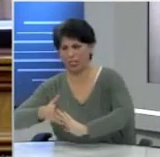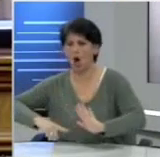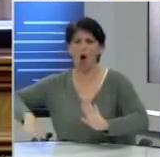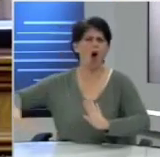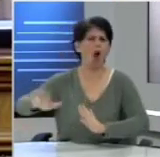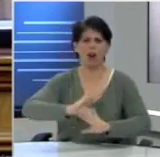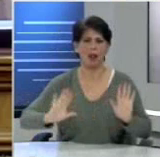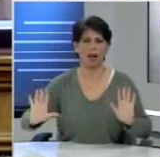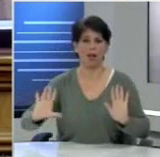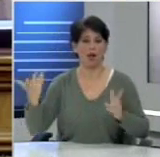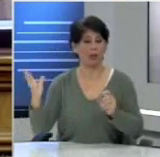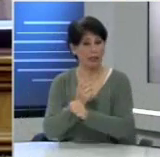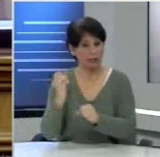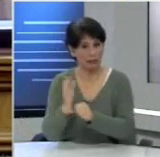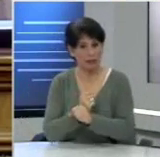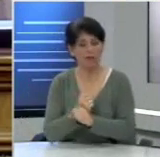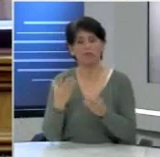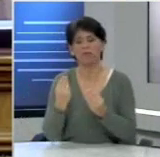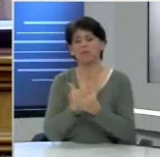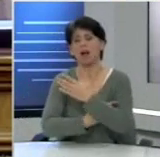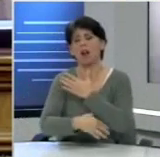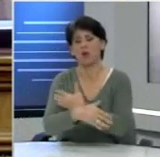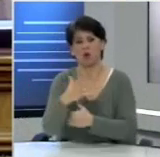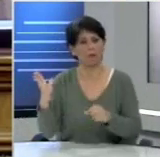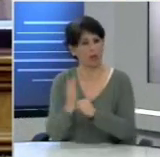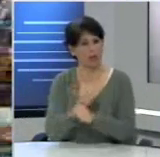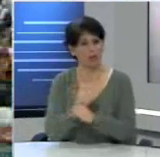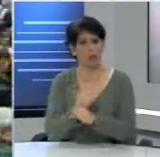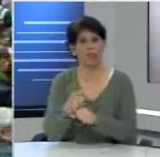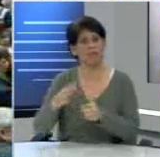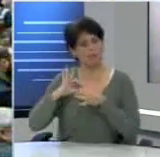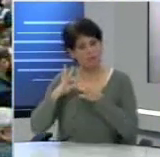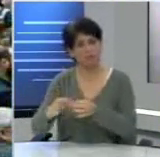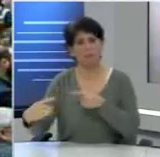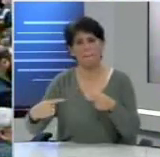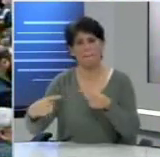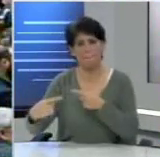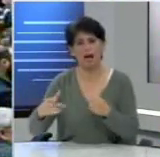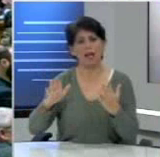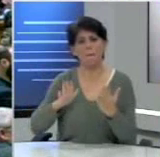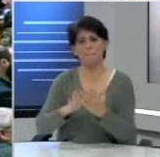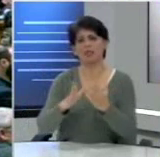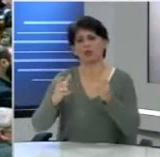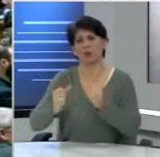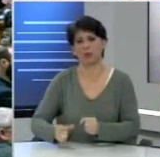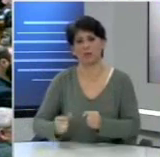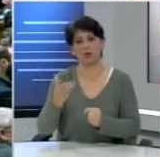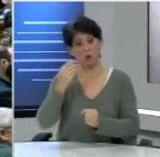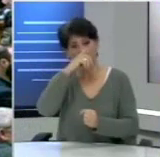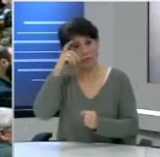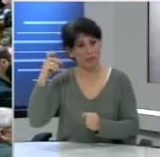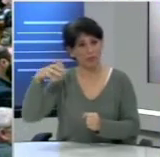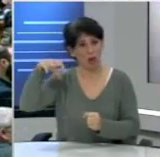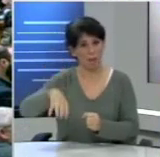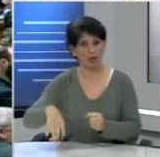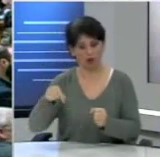Κατακτήσεις που κερδίθηκαν με μεγάλο κόπο, με συνεχή μάχη απέναντι στους θεσμούς, σε πολύ δύσκολες